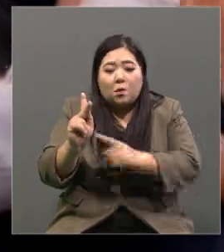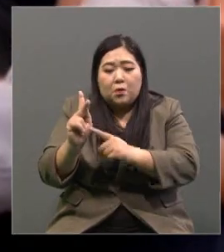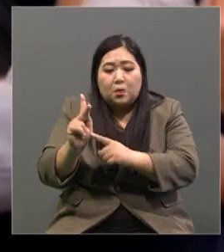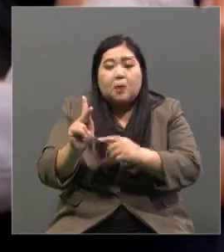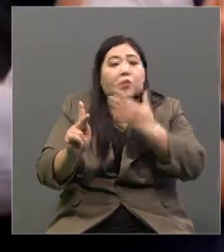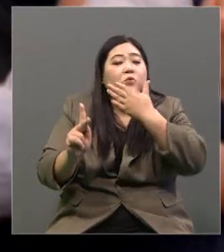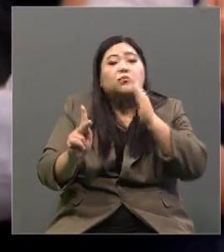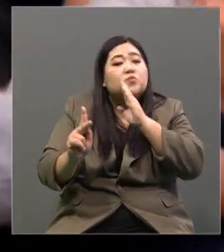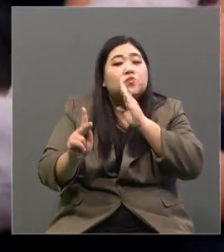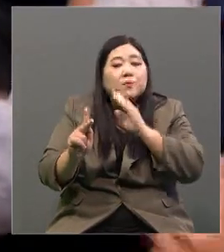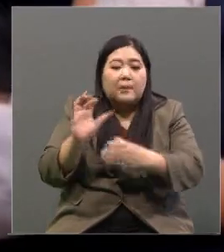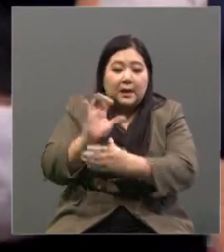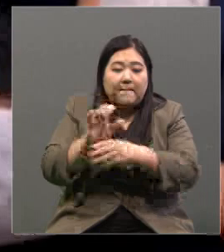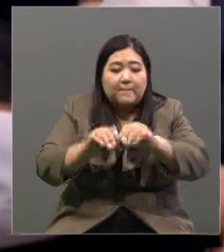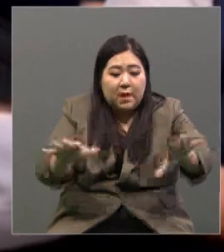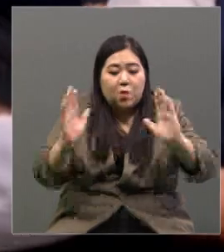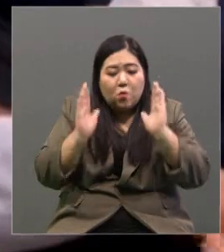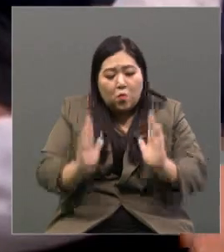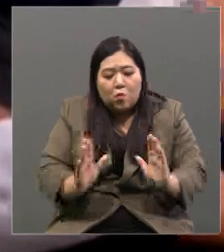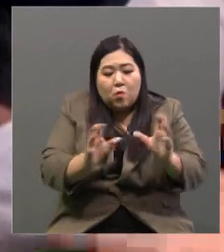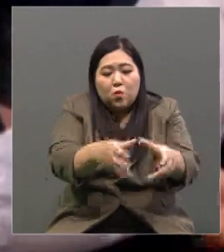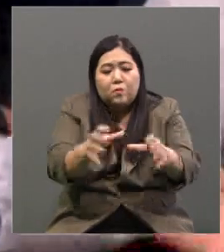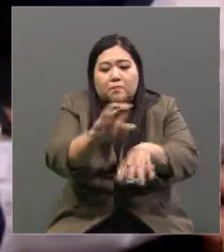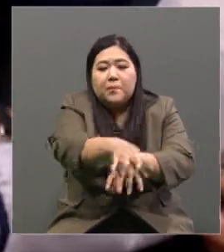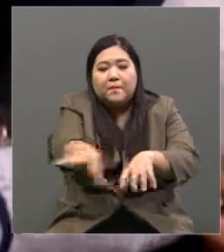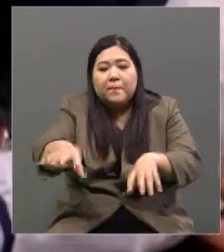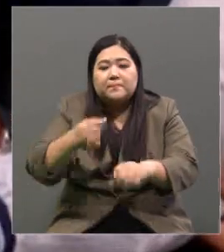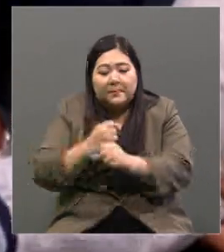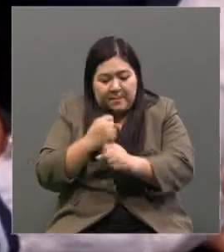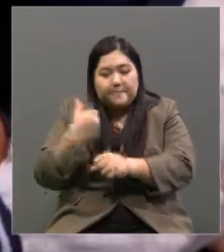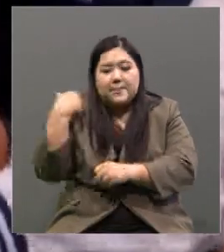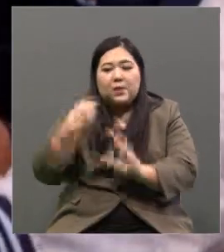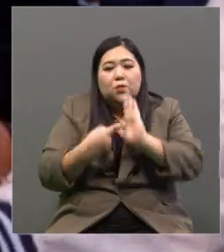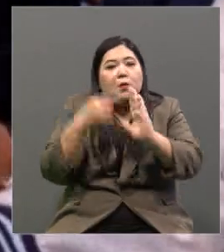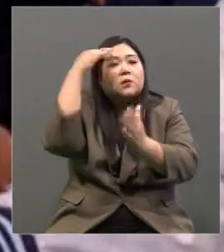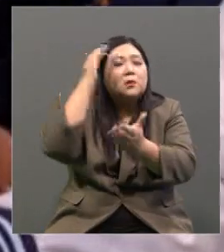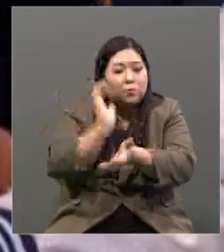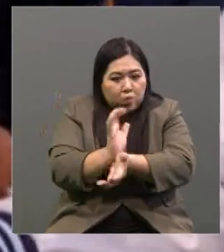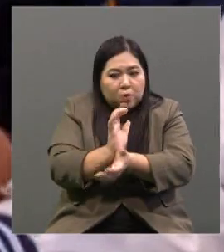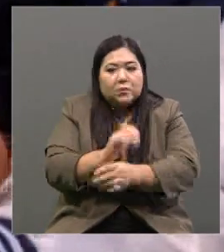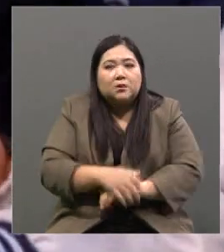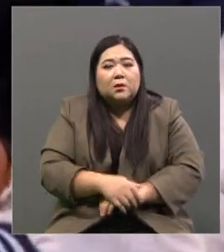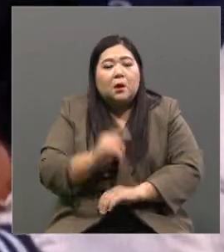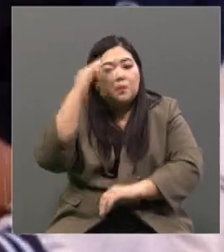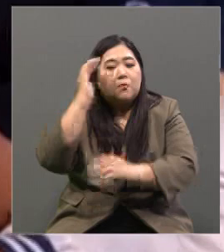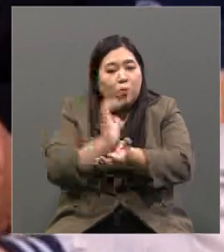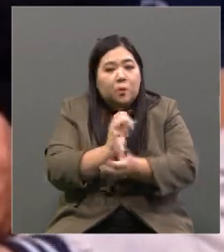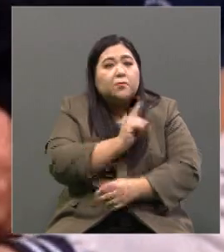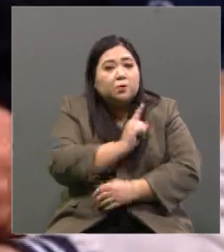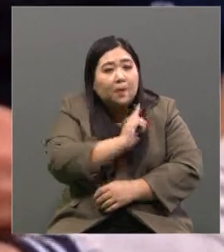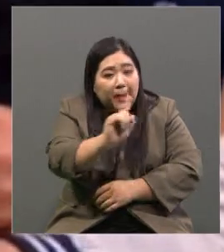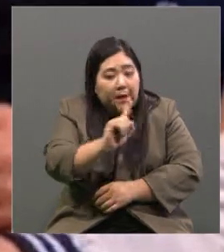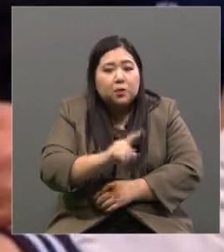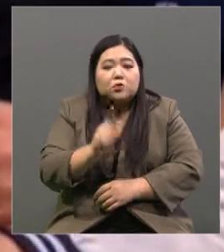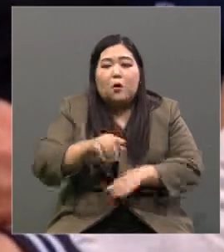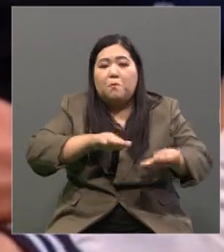แล้วเนี่ยมันก็มีข้อโต้แย้งของหน่วยงานที่ต้องปฏิบัติคืออย่างตำรวจเนี่ยอย่างหนึ่งคือเขาต้องมีเรื่องของอุป